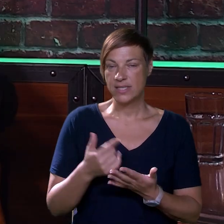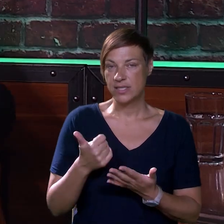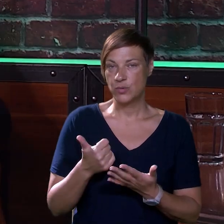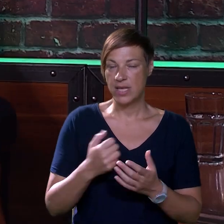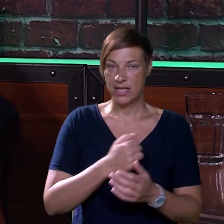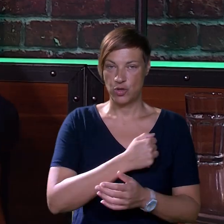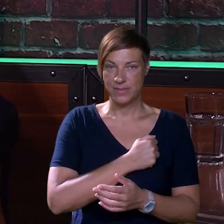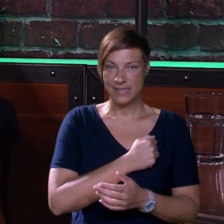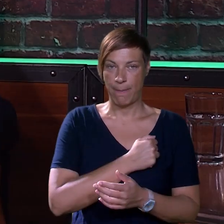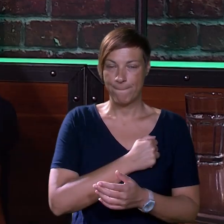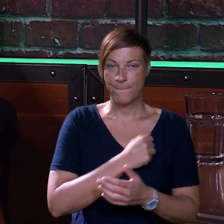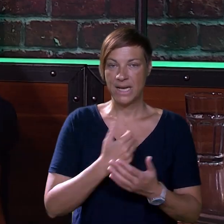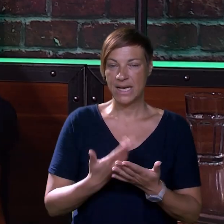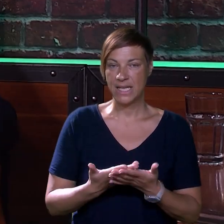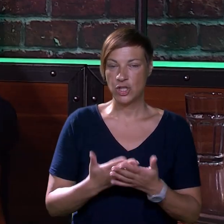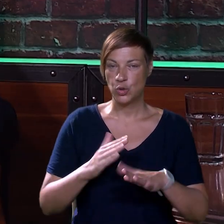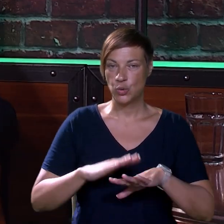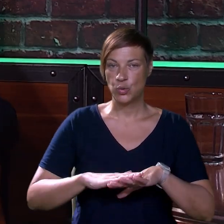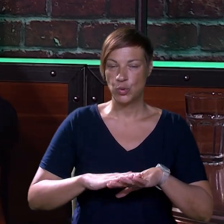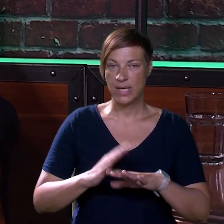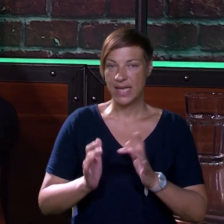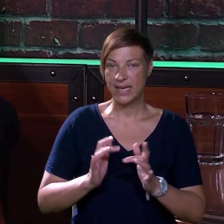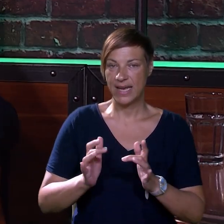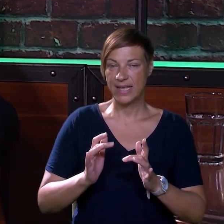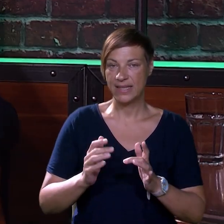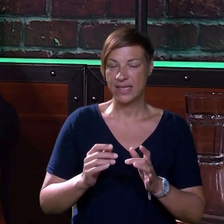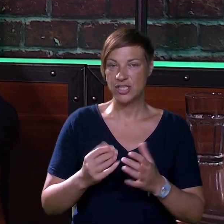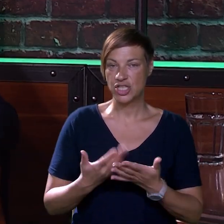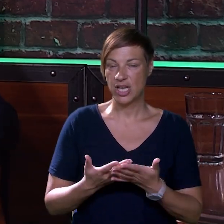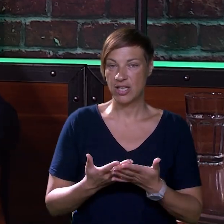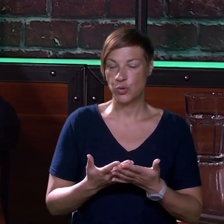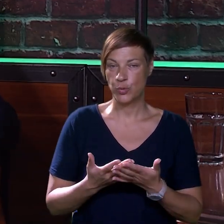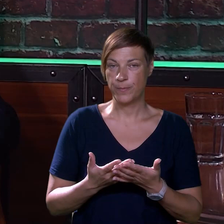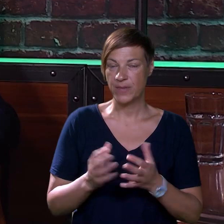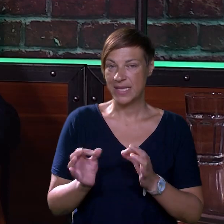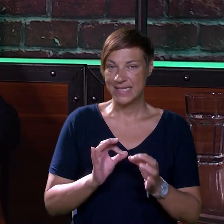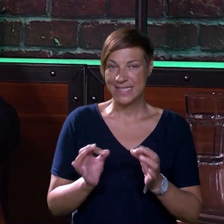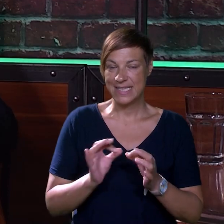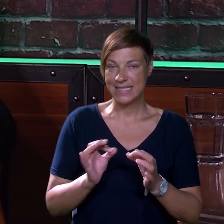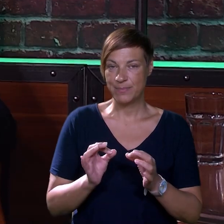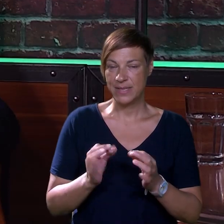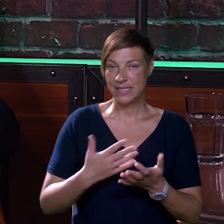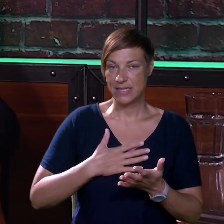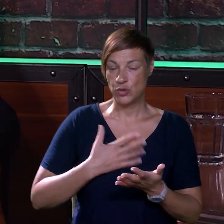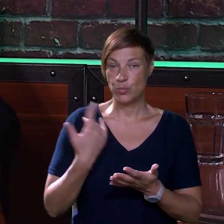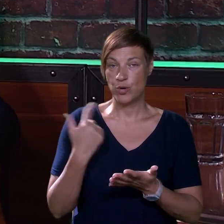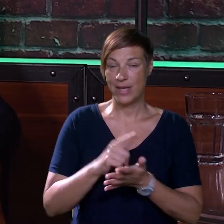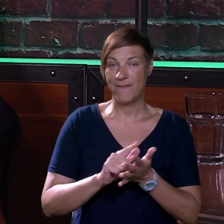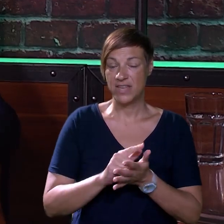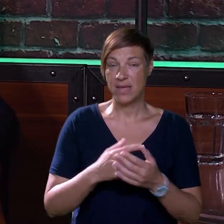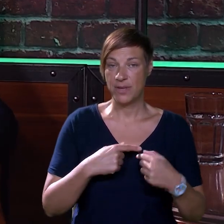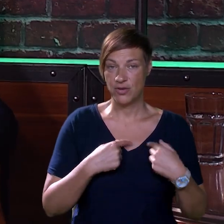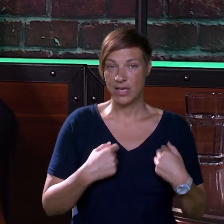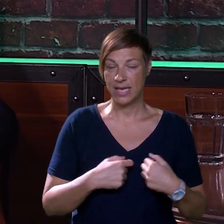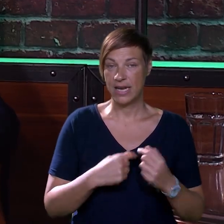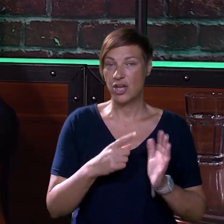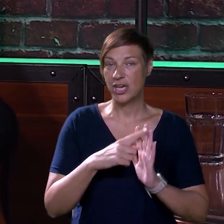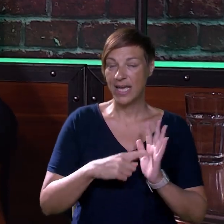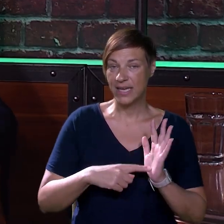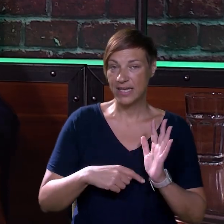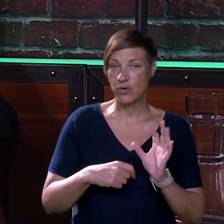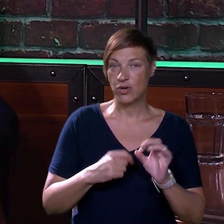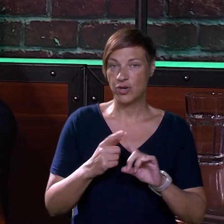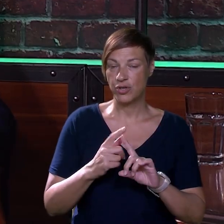u jednom Splitu na natječaju za atraktivne specijalizacije u moje doba, to su kardiologija,